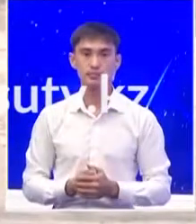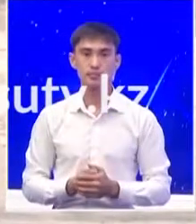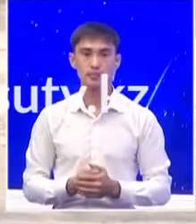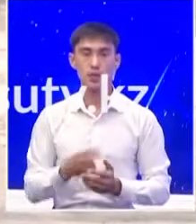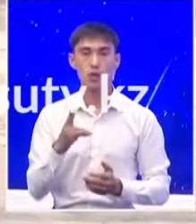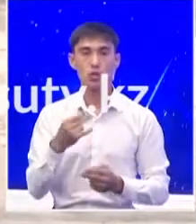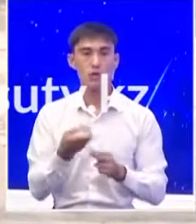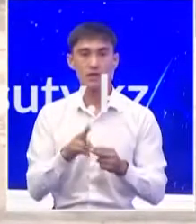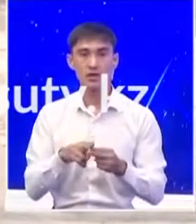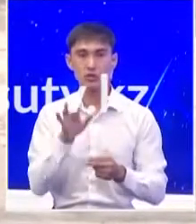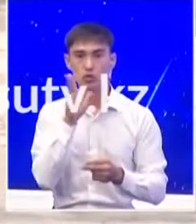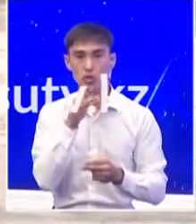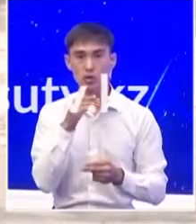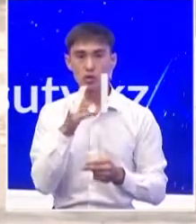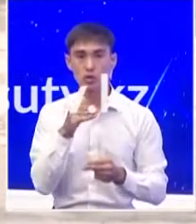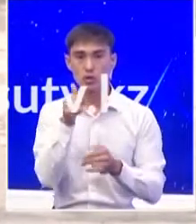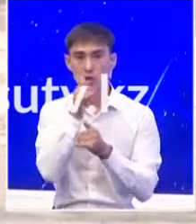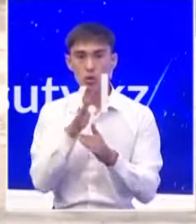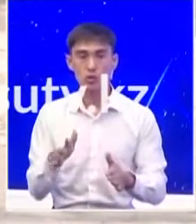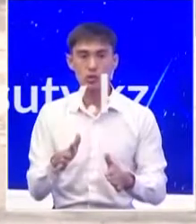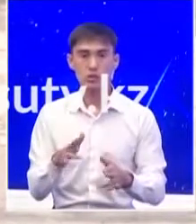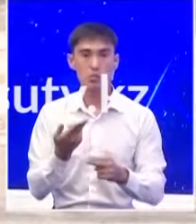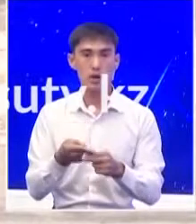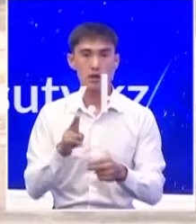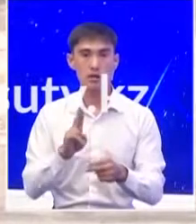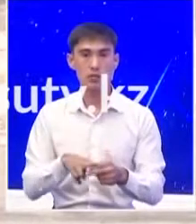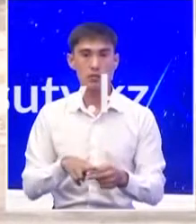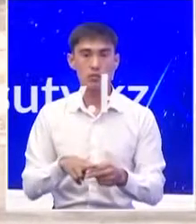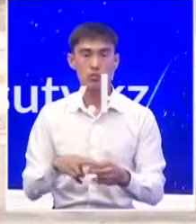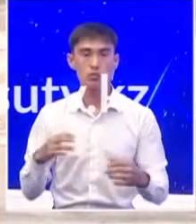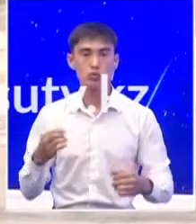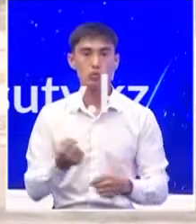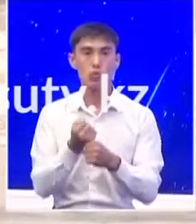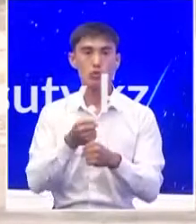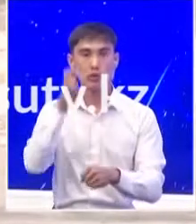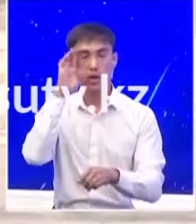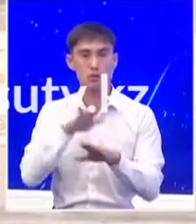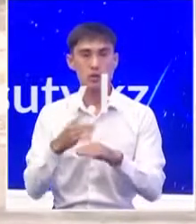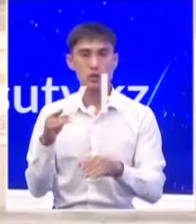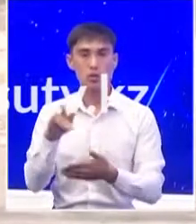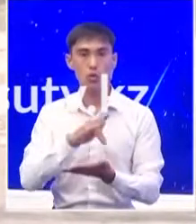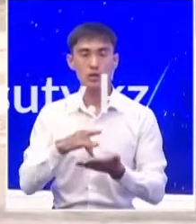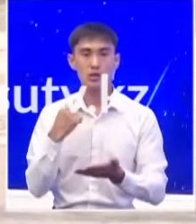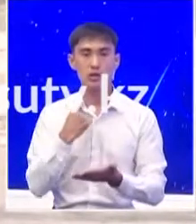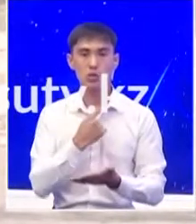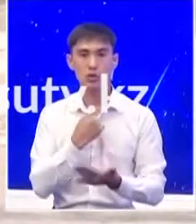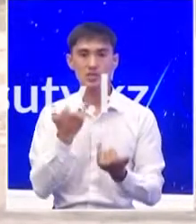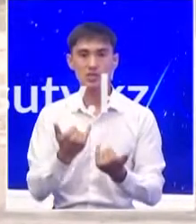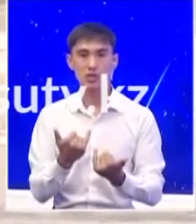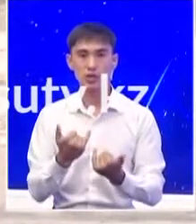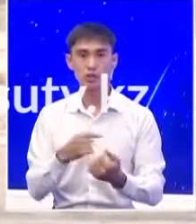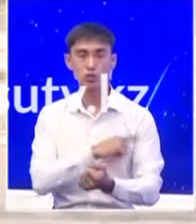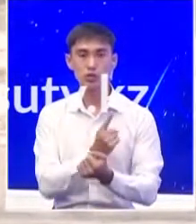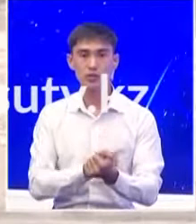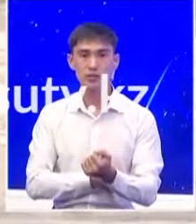Ну и в этот срок не уложились, поэтому с помощью акимата города Талдыкурган сейчас